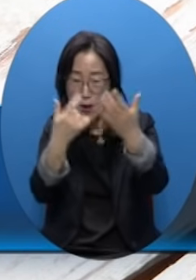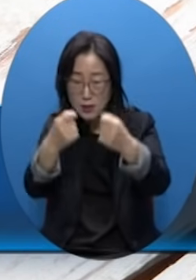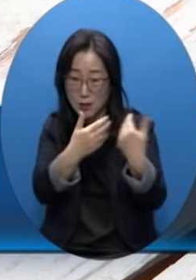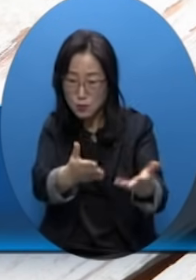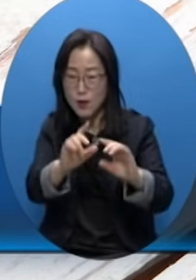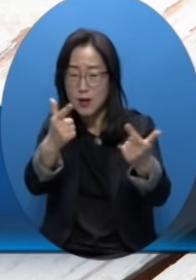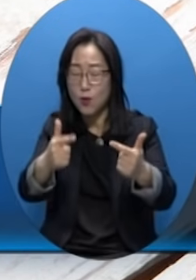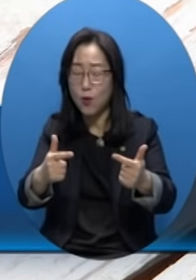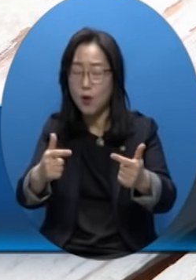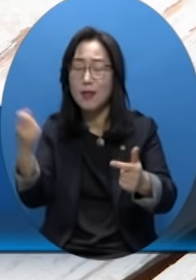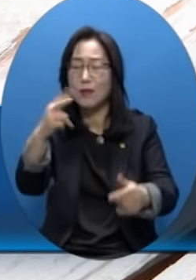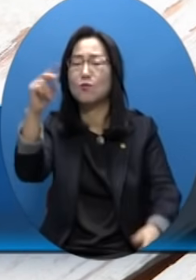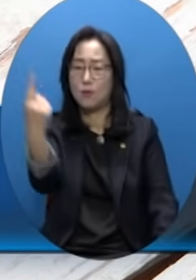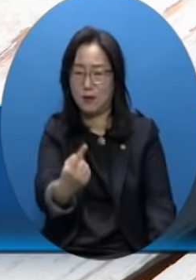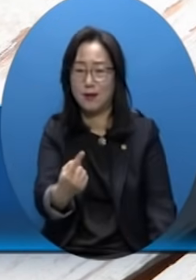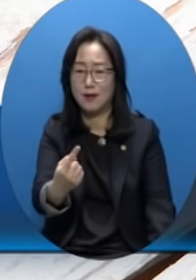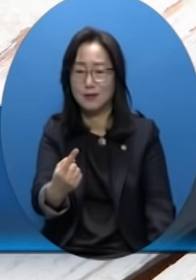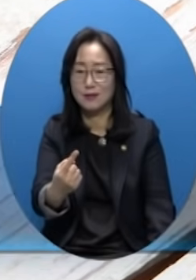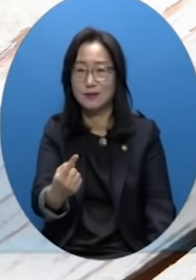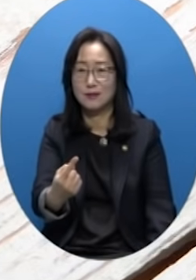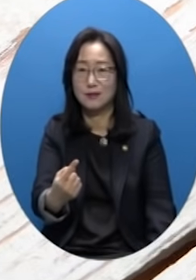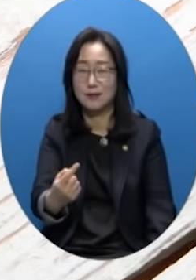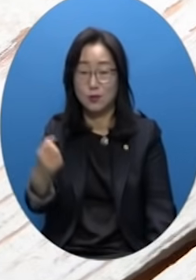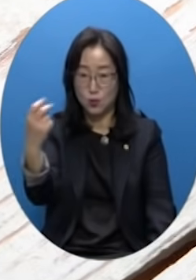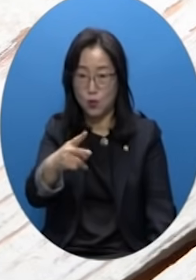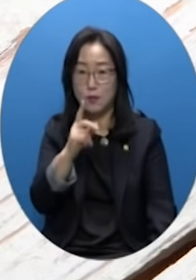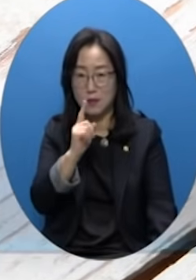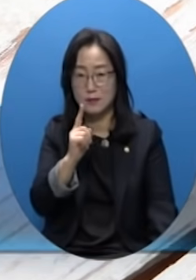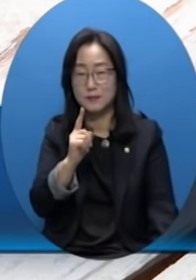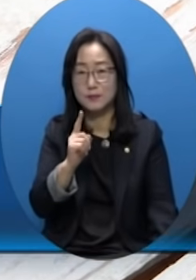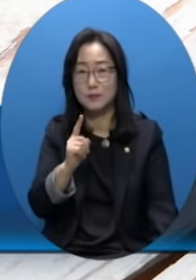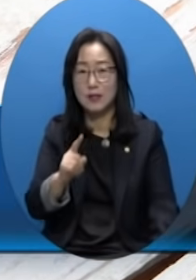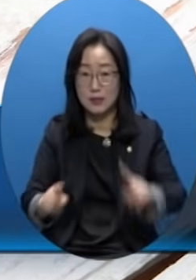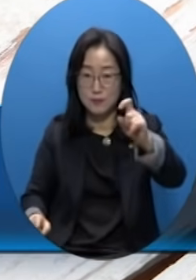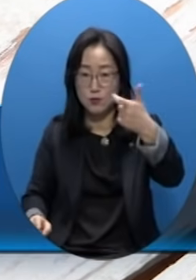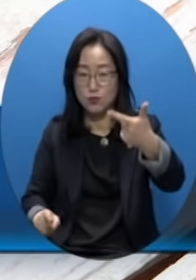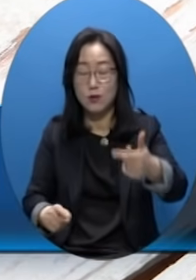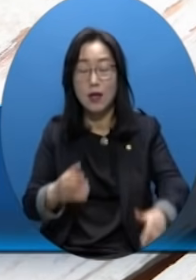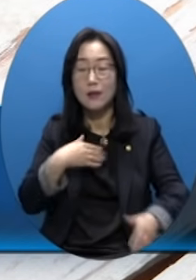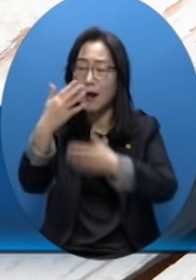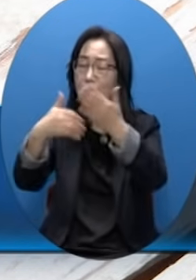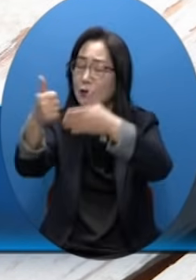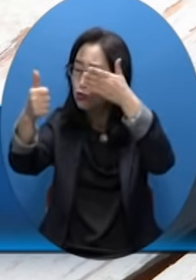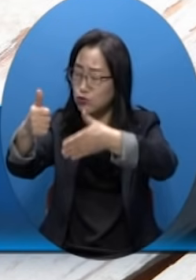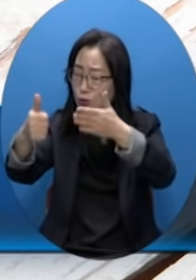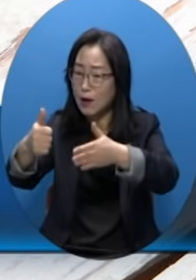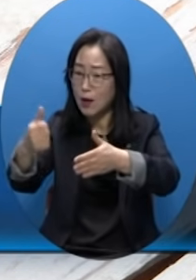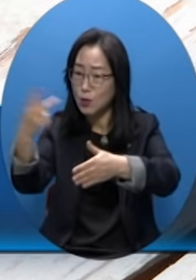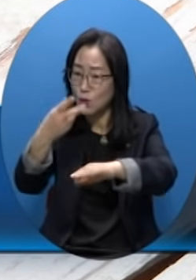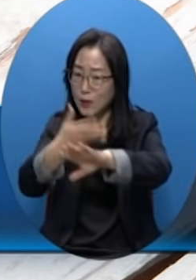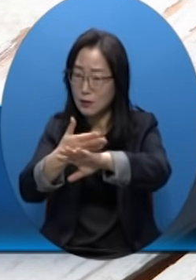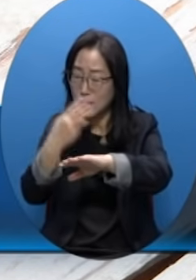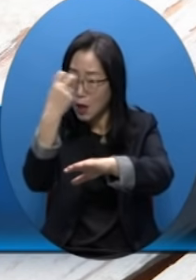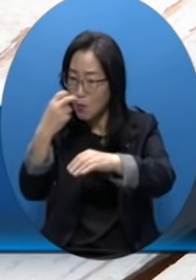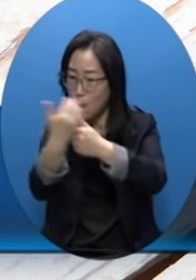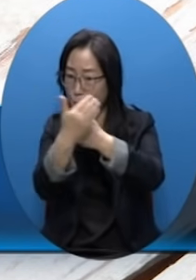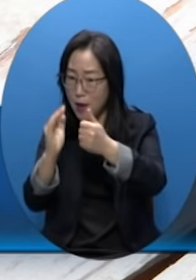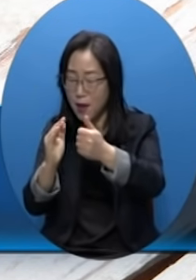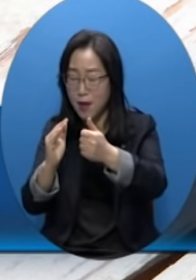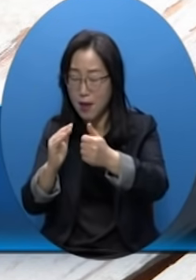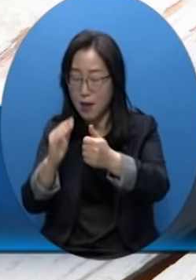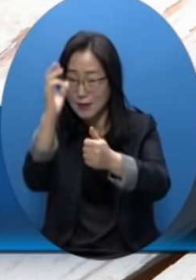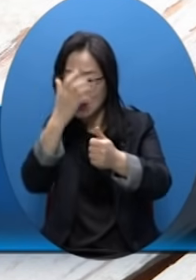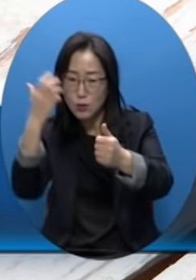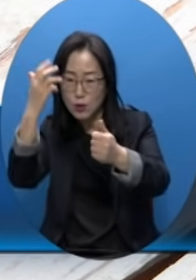오리라 지금 처리할지 말씀하셨습니다 내가 하는게 구하게 쓰니까 또 다른 보혜사를 너희에게 주사 영원토록